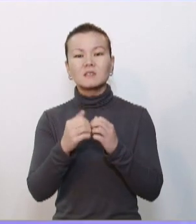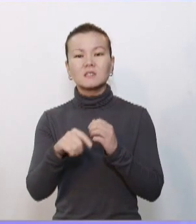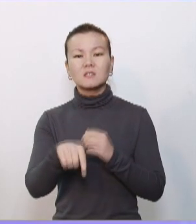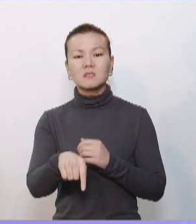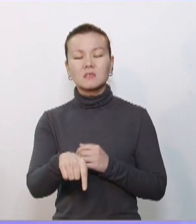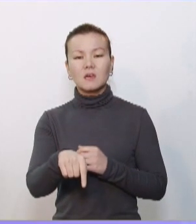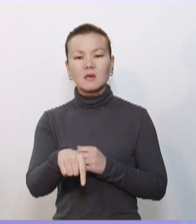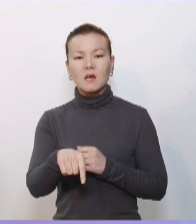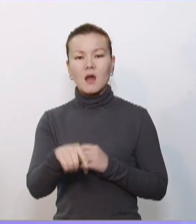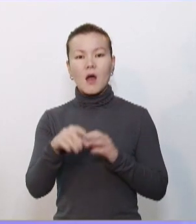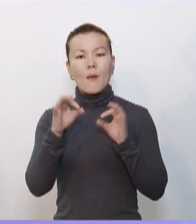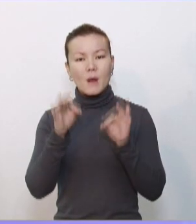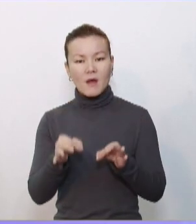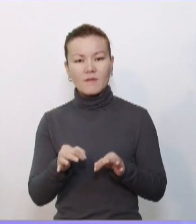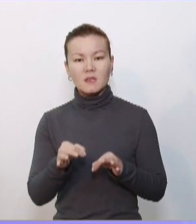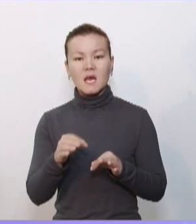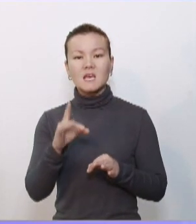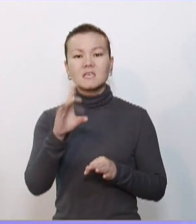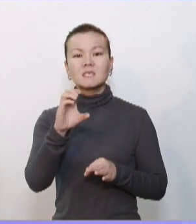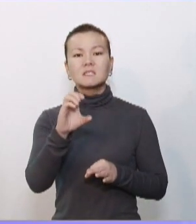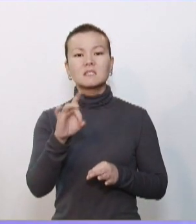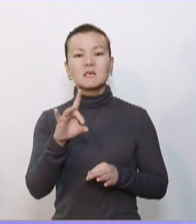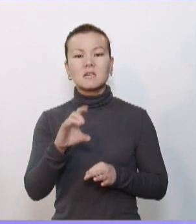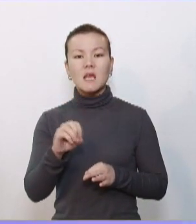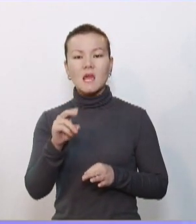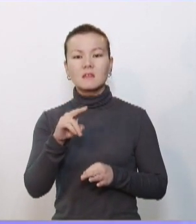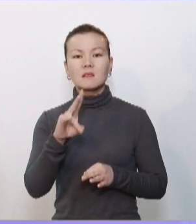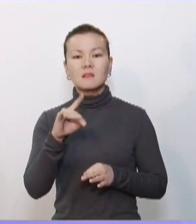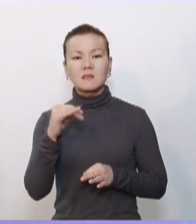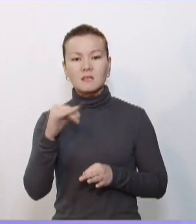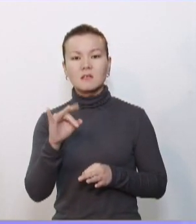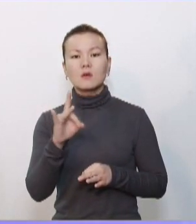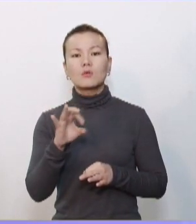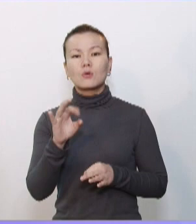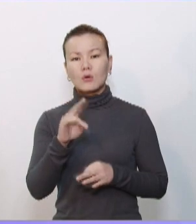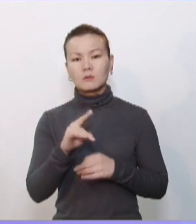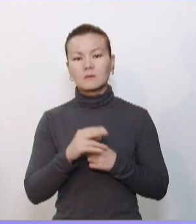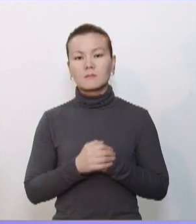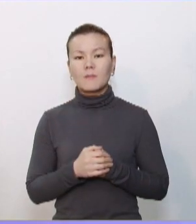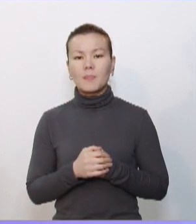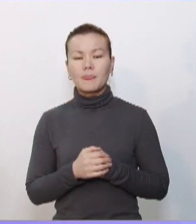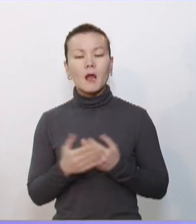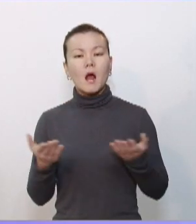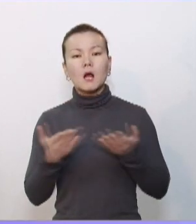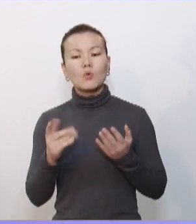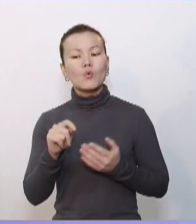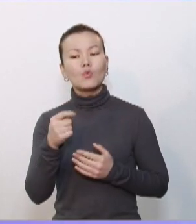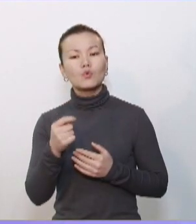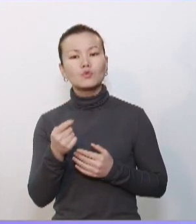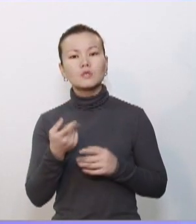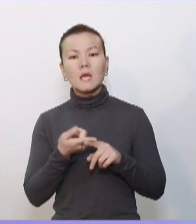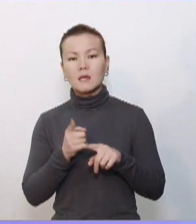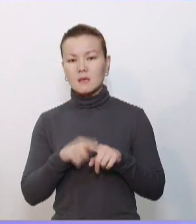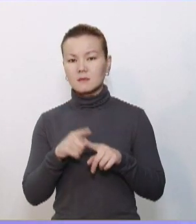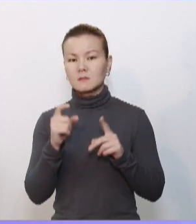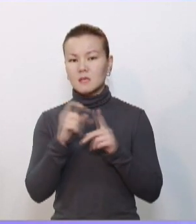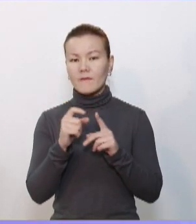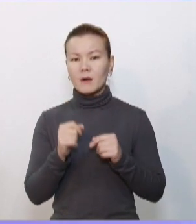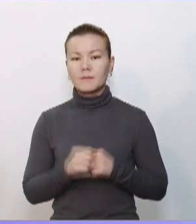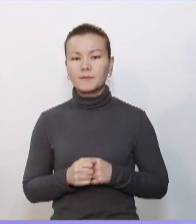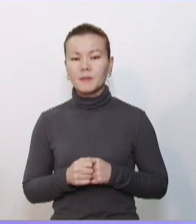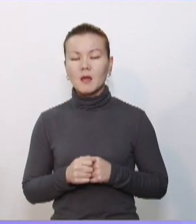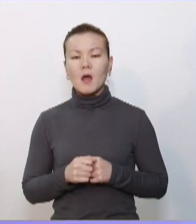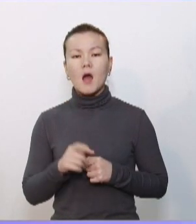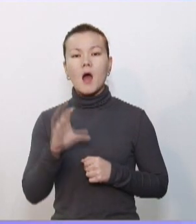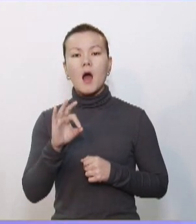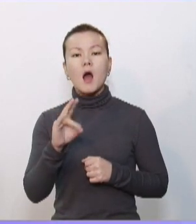посередине? Правильно, средний род. Какой ключ к этим словам?